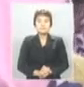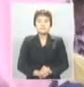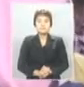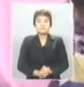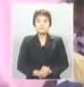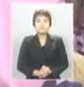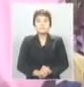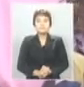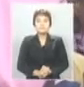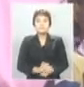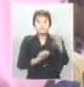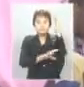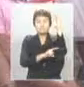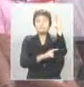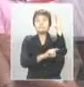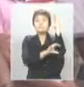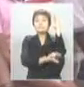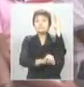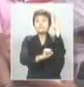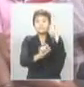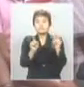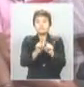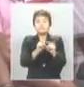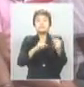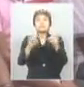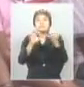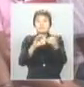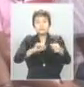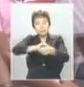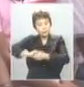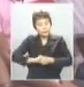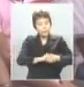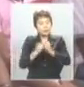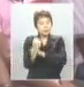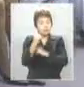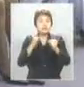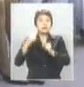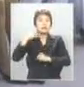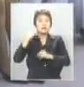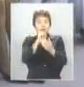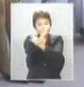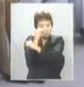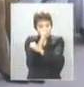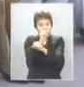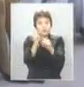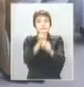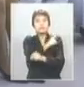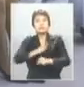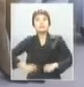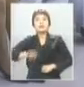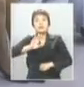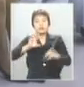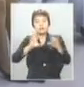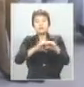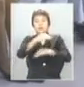ส่วนที่จังหวัดสงขลาได้มีการจัดพิธีถวายราชสดุดีและพิธีรวมพลังสามัคคีอาสาสมัครปกป้องสถาบันที่หอประชุมเฉลิมพระ